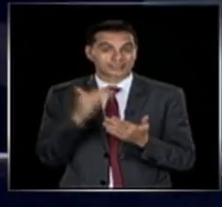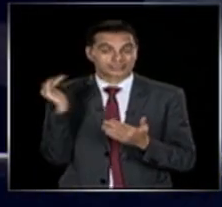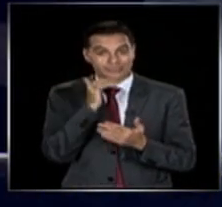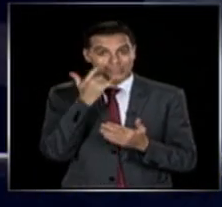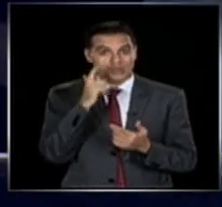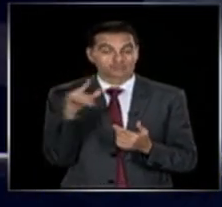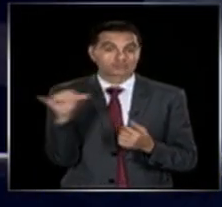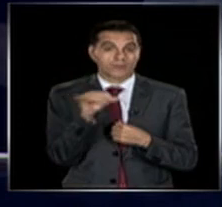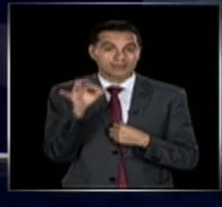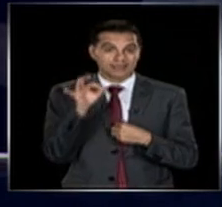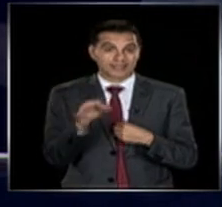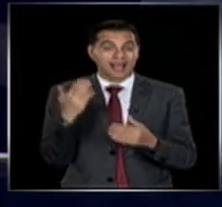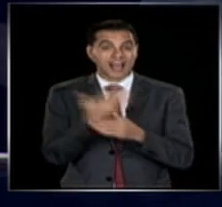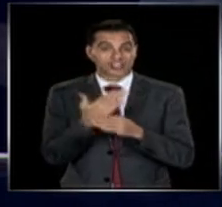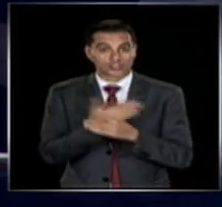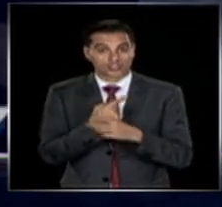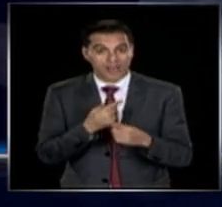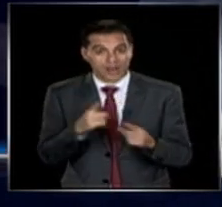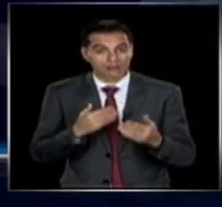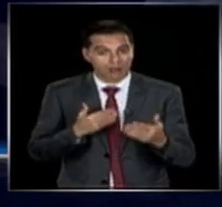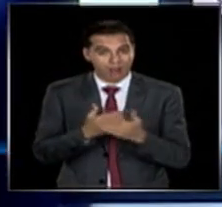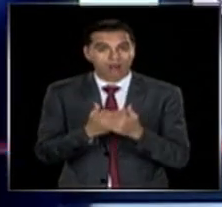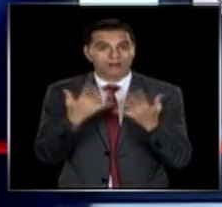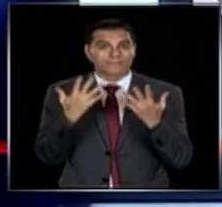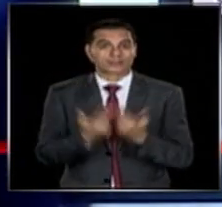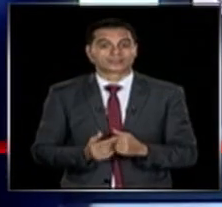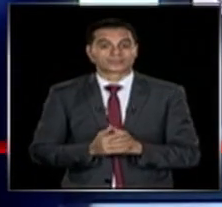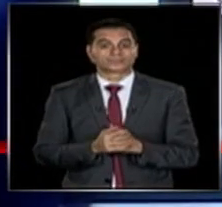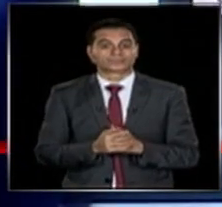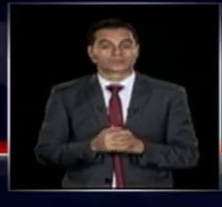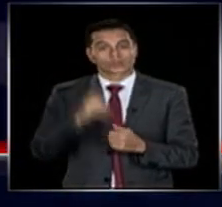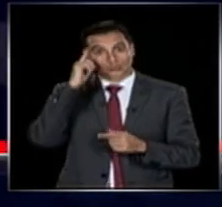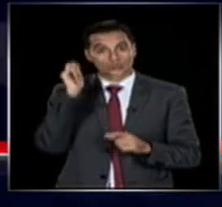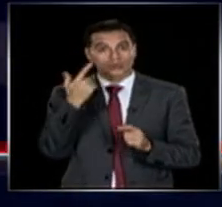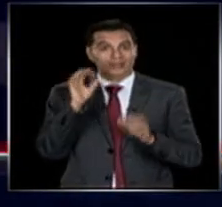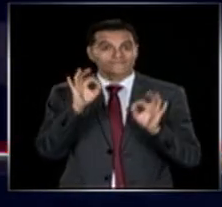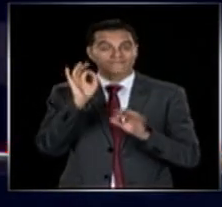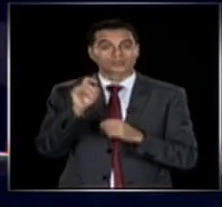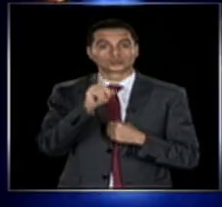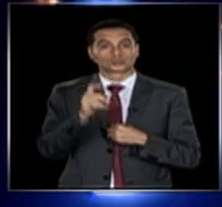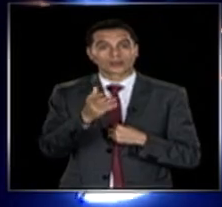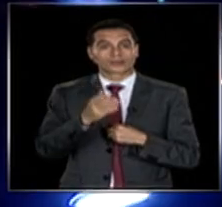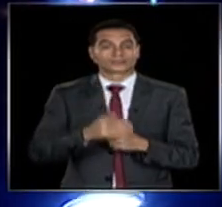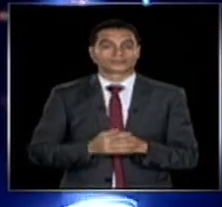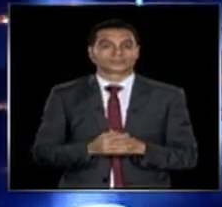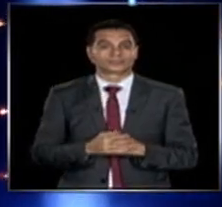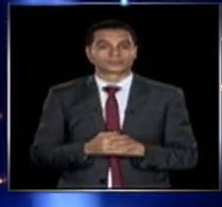مهمين جدا علشان نقرب النتيجة. سرعة البديهة، والسؤال هو